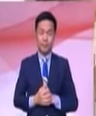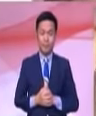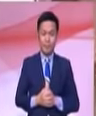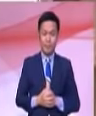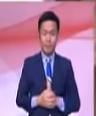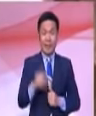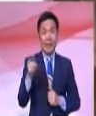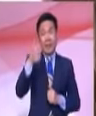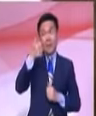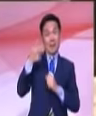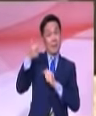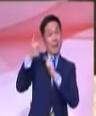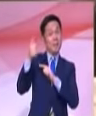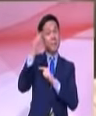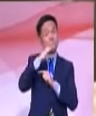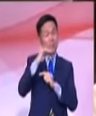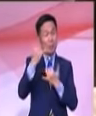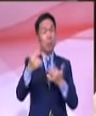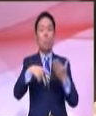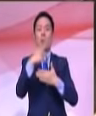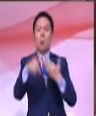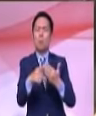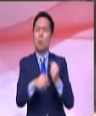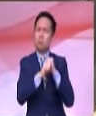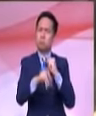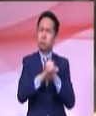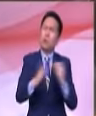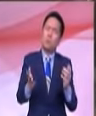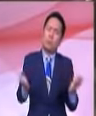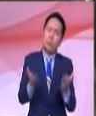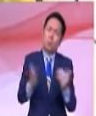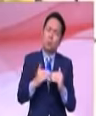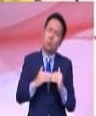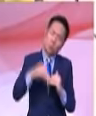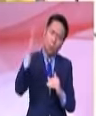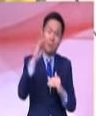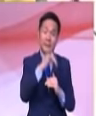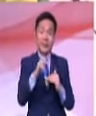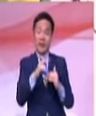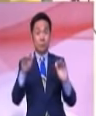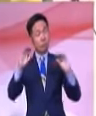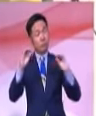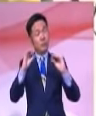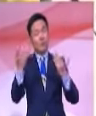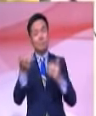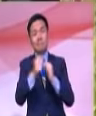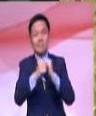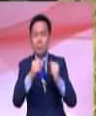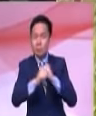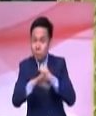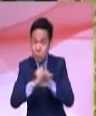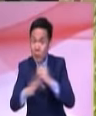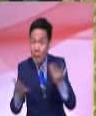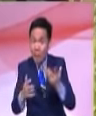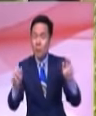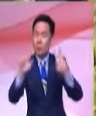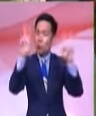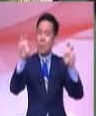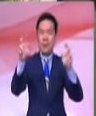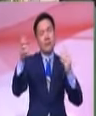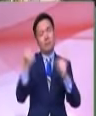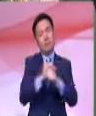Justru beliau harap program tersebut dapat diperhebatkan lagi dengan lebih banyak pengisian terutama berkaitan COVID-19. Keadaan